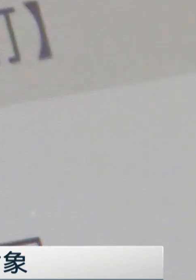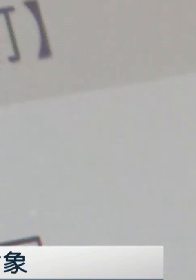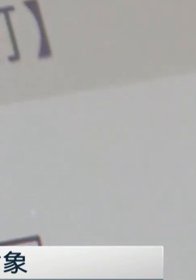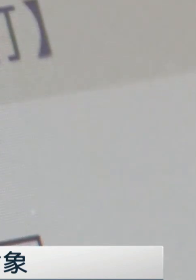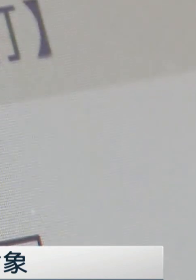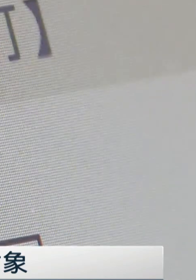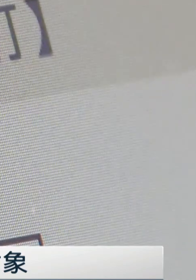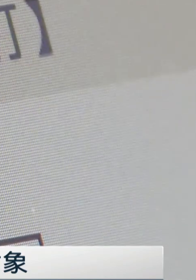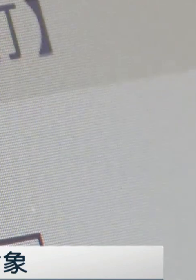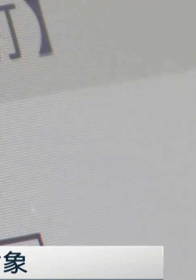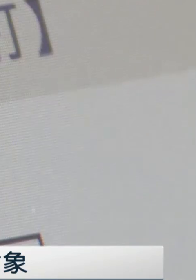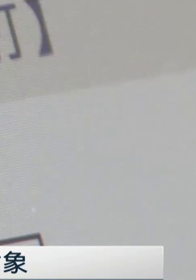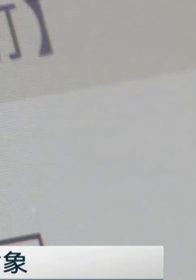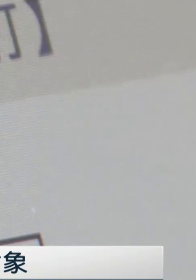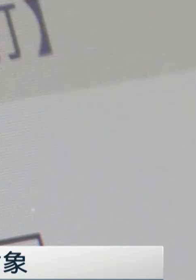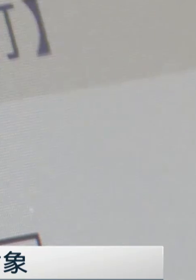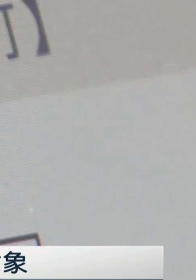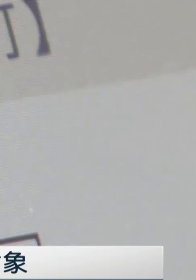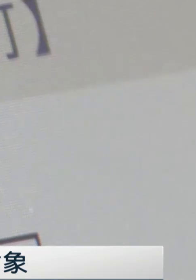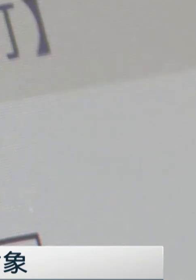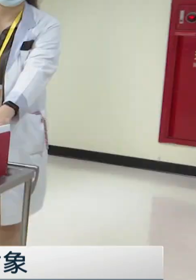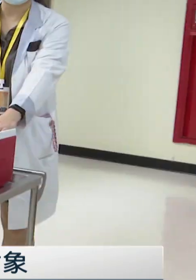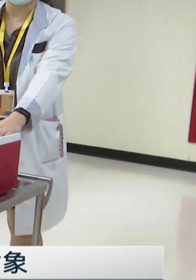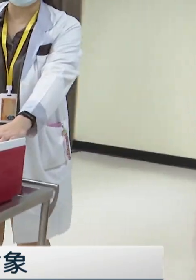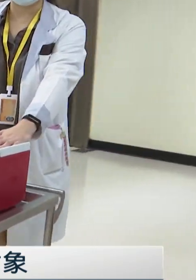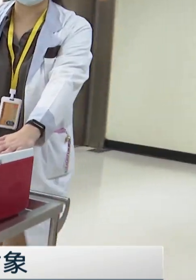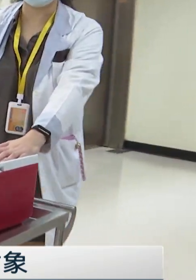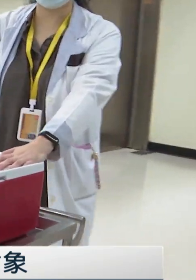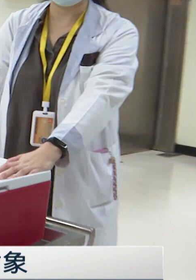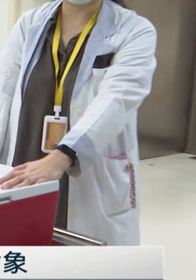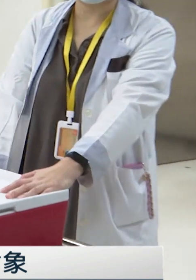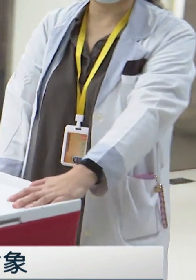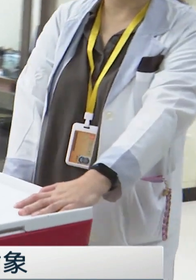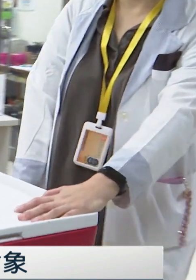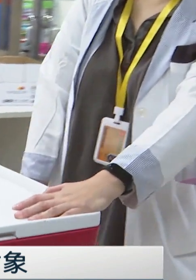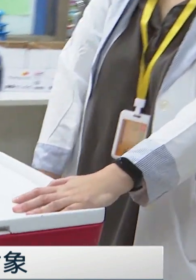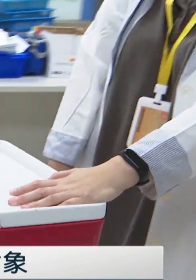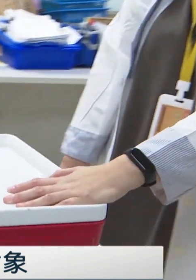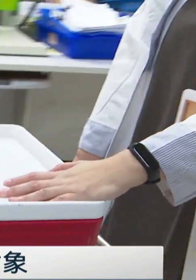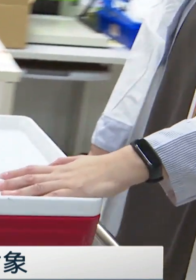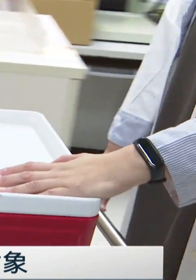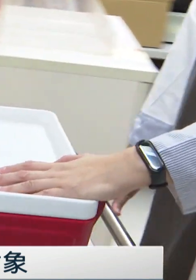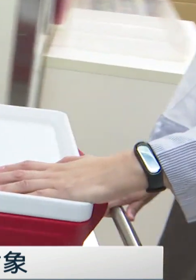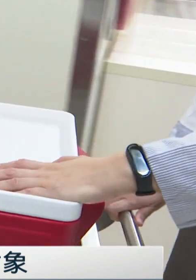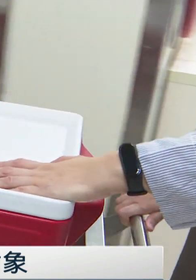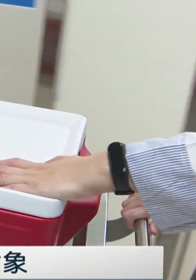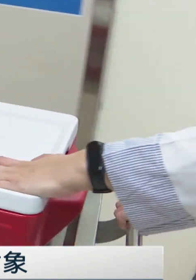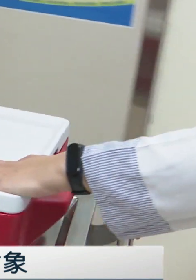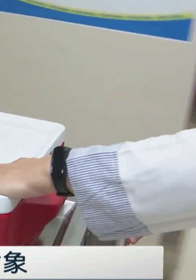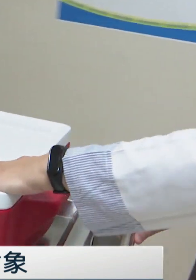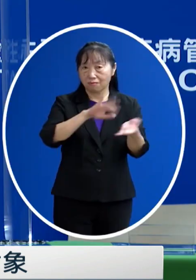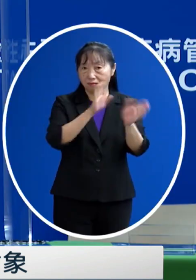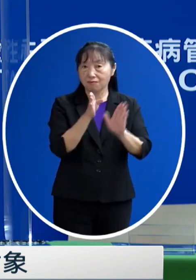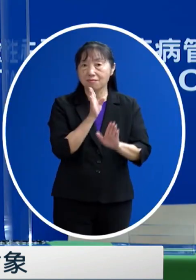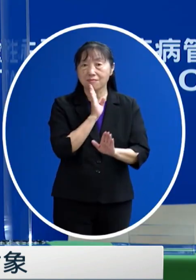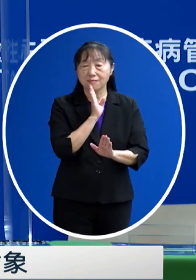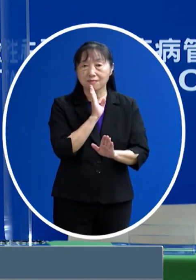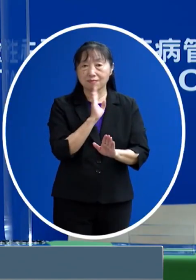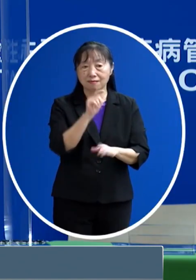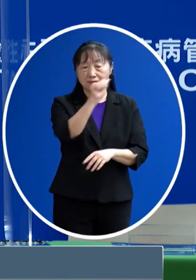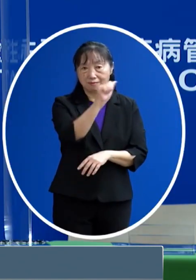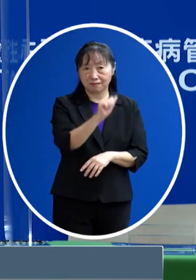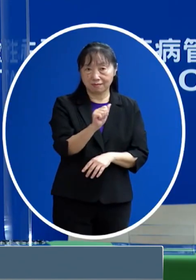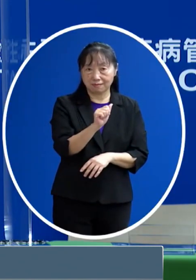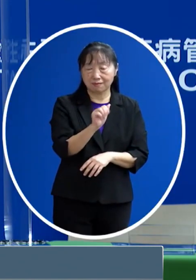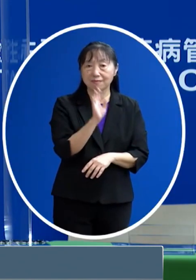疫苗预约率为50%左右，因此指挥中心再加开 AZ 第一剂疫苗预约对象。 这个 AZ